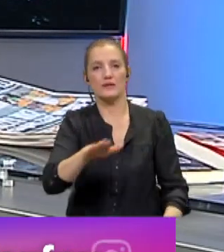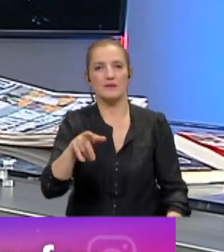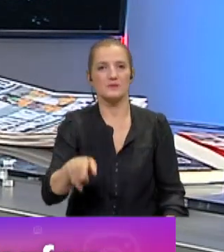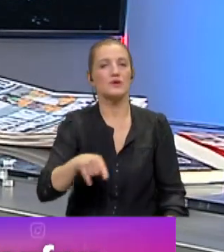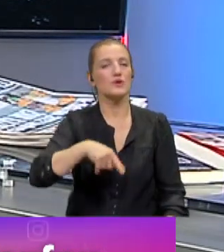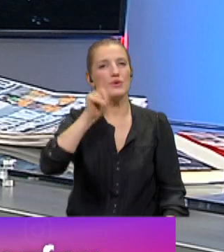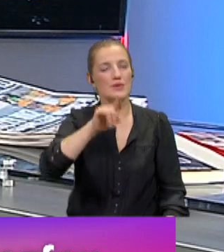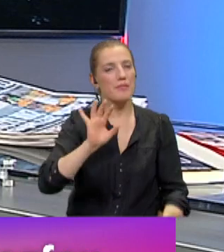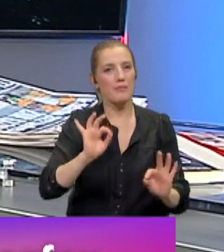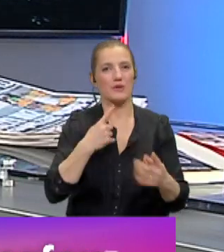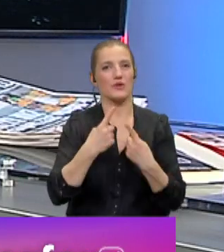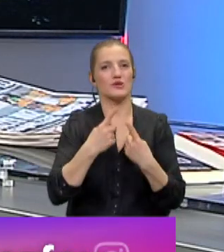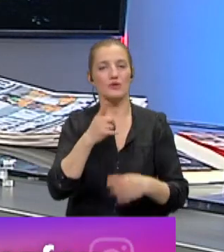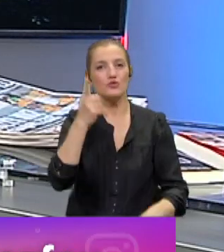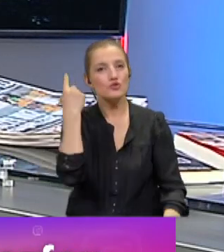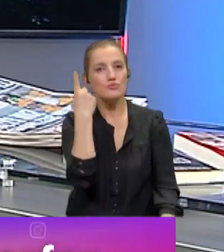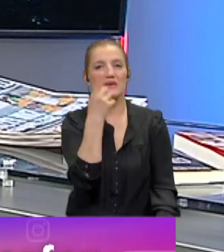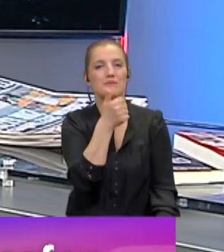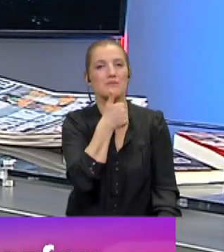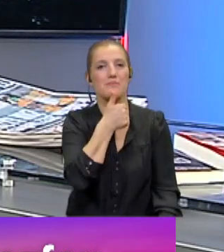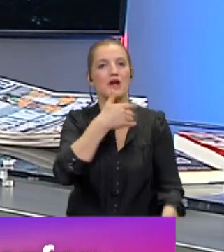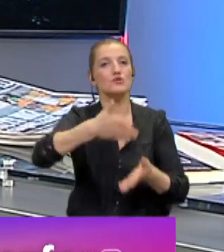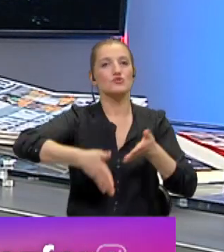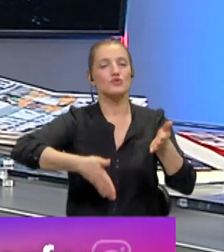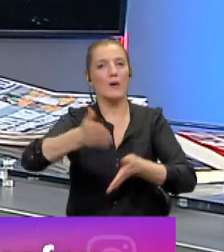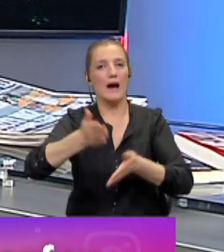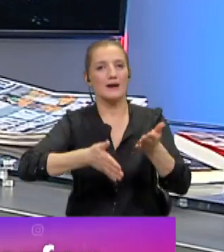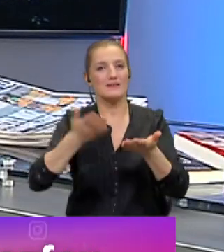konulardan bir tanesi Dün bir baba sokakta